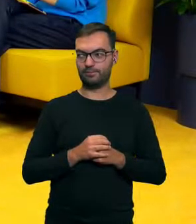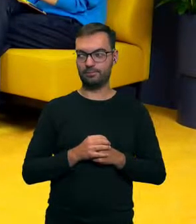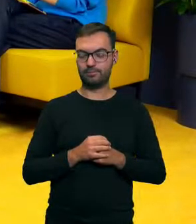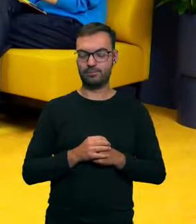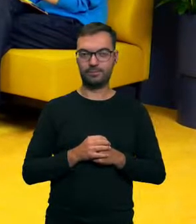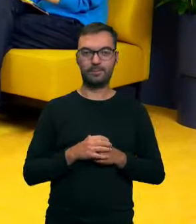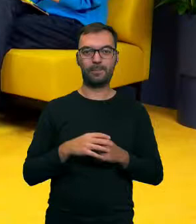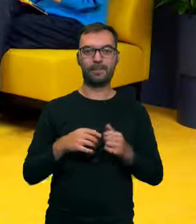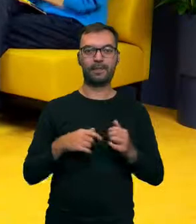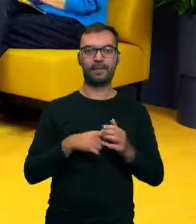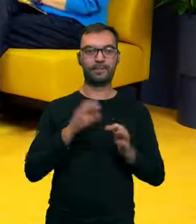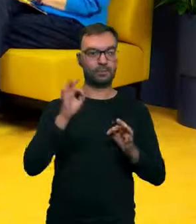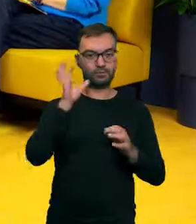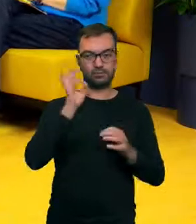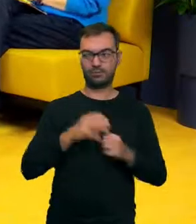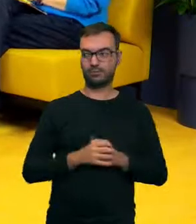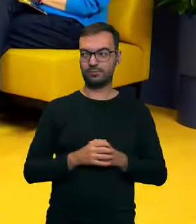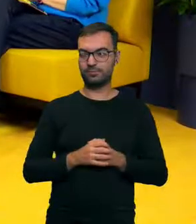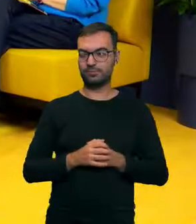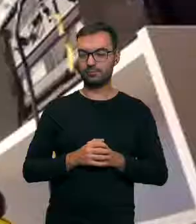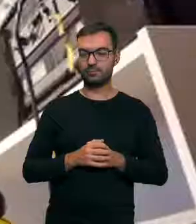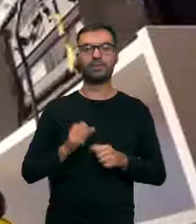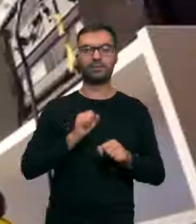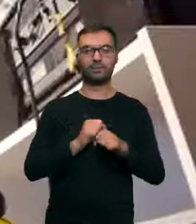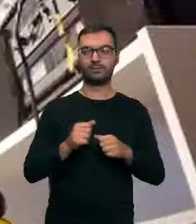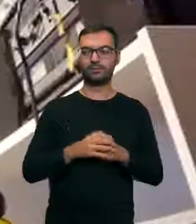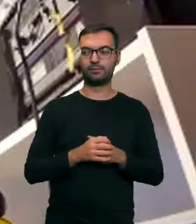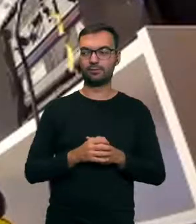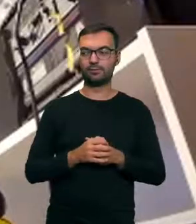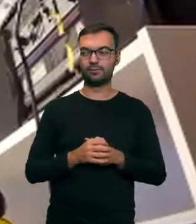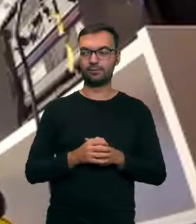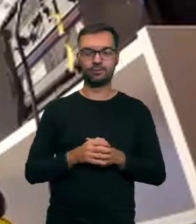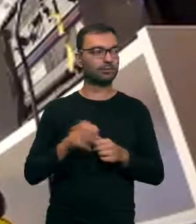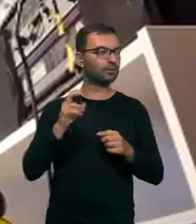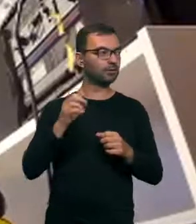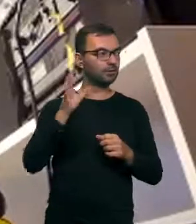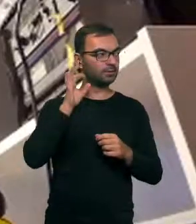Panie Cezary, czy teraz się słyszę? Tak. Ach, fantastycznie.